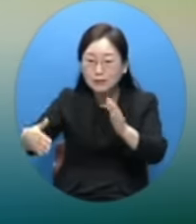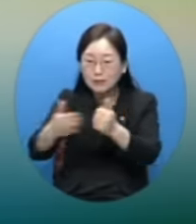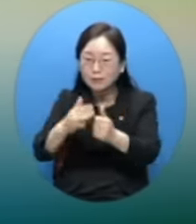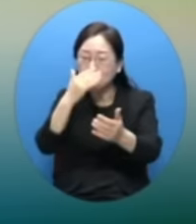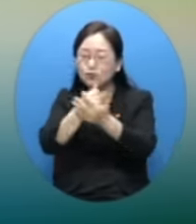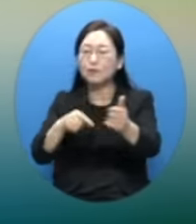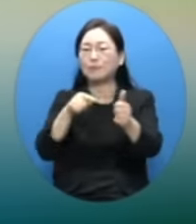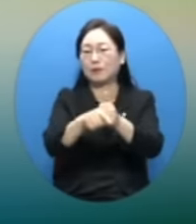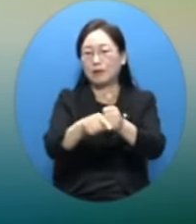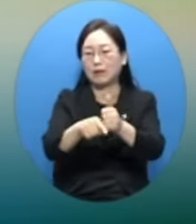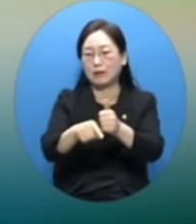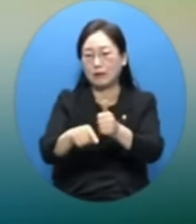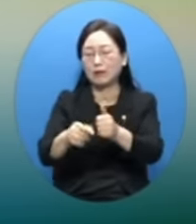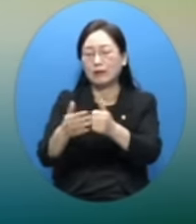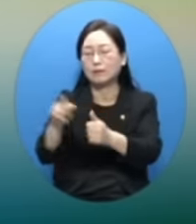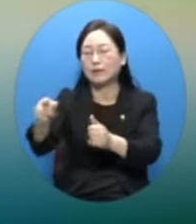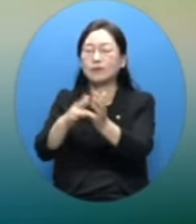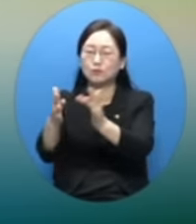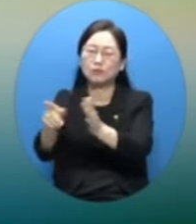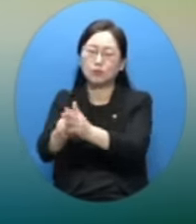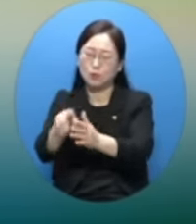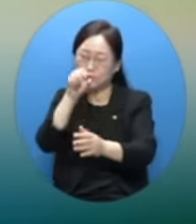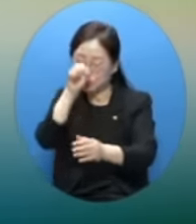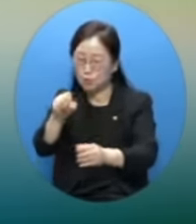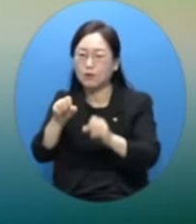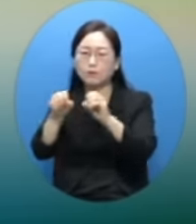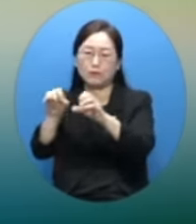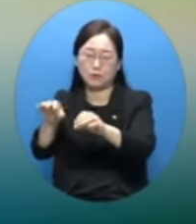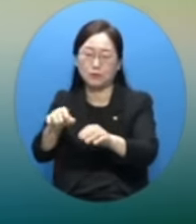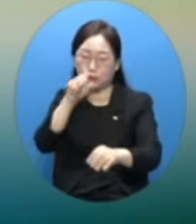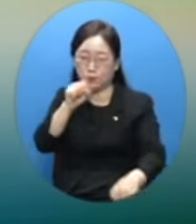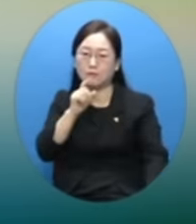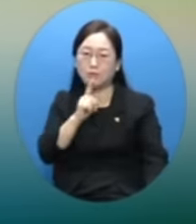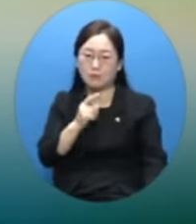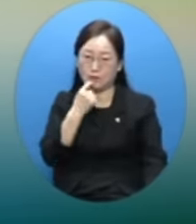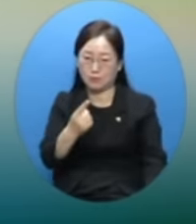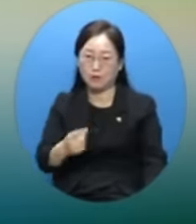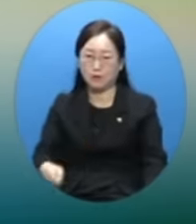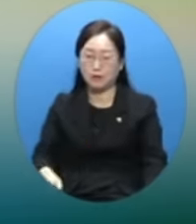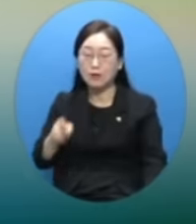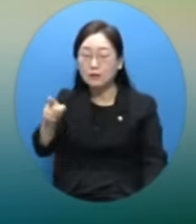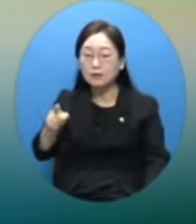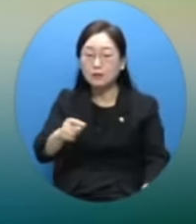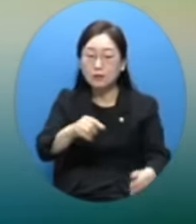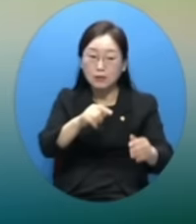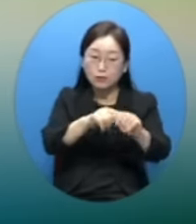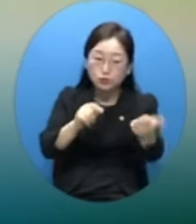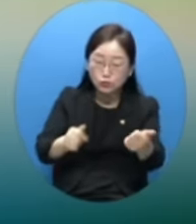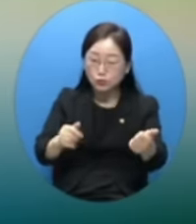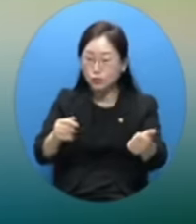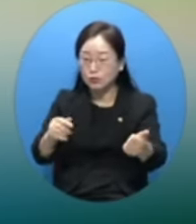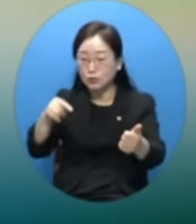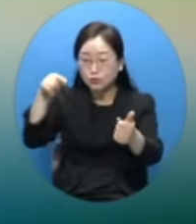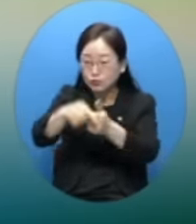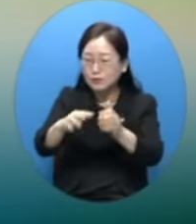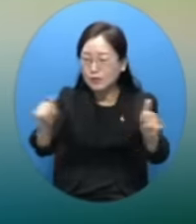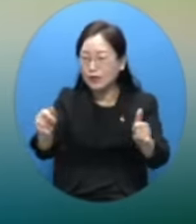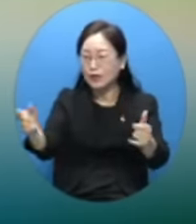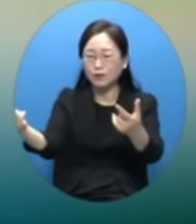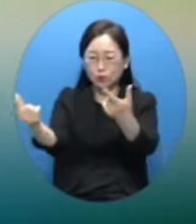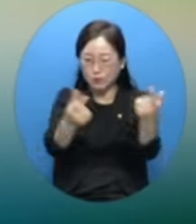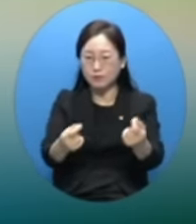원한다고 고백한 것입니다. 이것이 죽임을 당한 이와 죽인 자들에게 생명을 주는 일이며